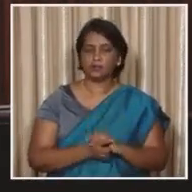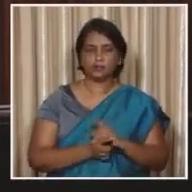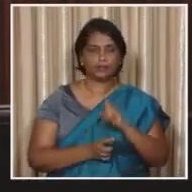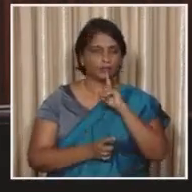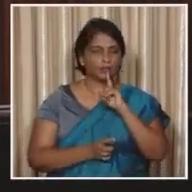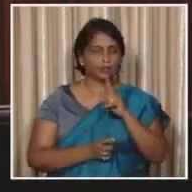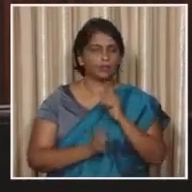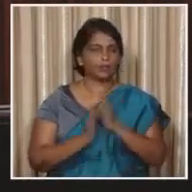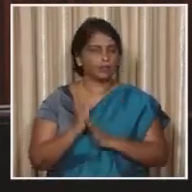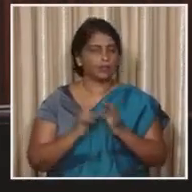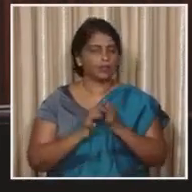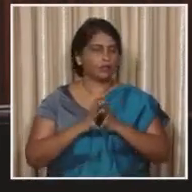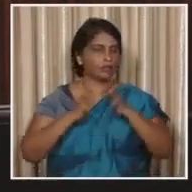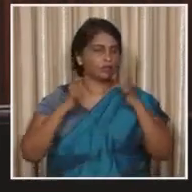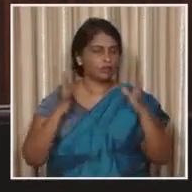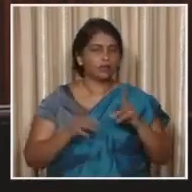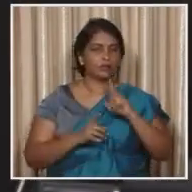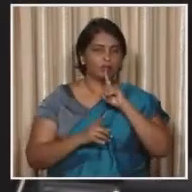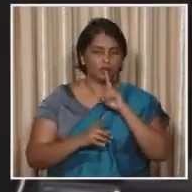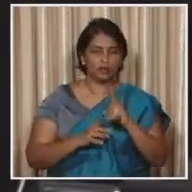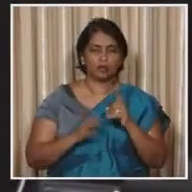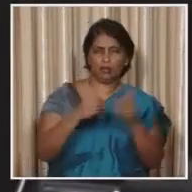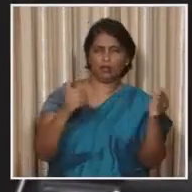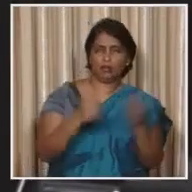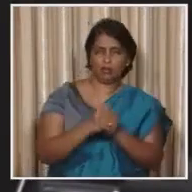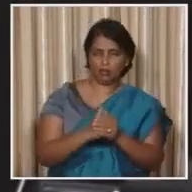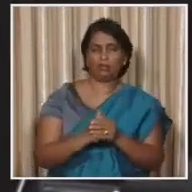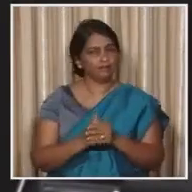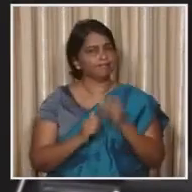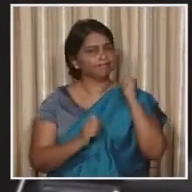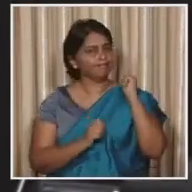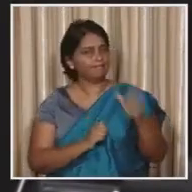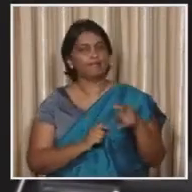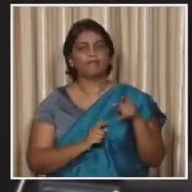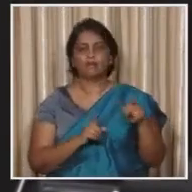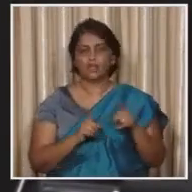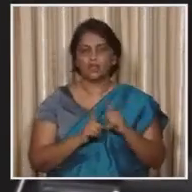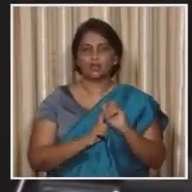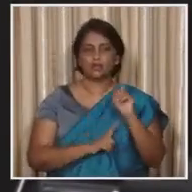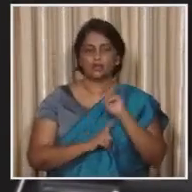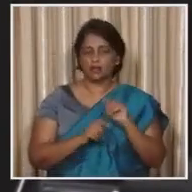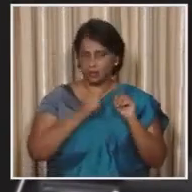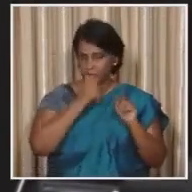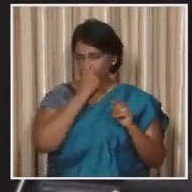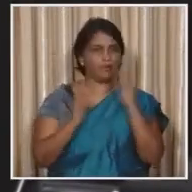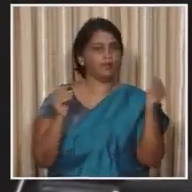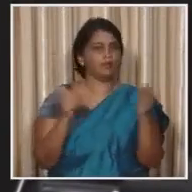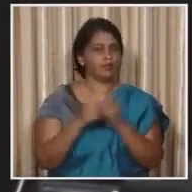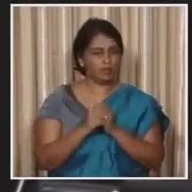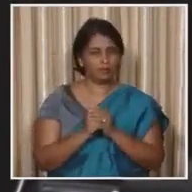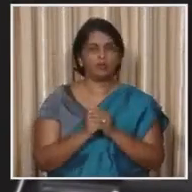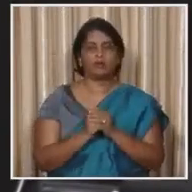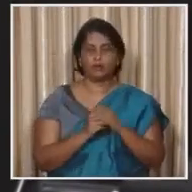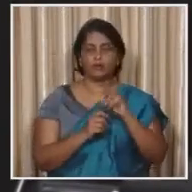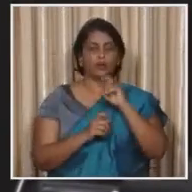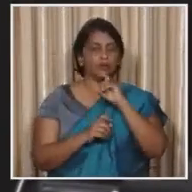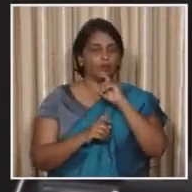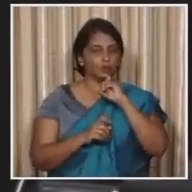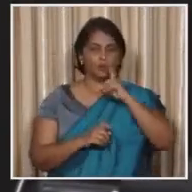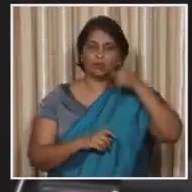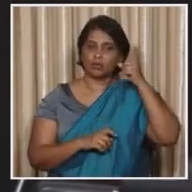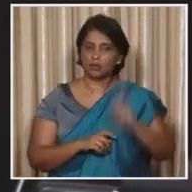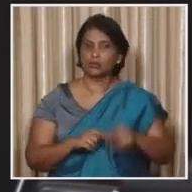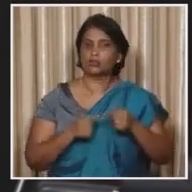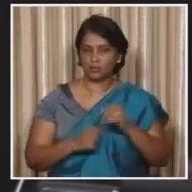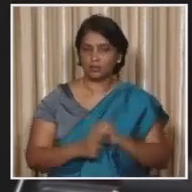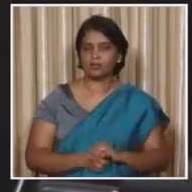ගරු මන්ත්‍රීතුමාලා බොහොමයක් ඉදිරිපත් කරා මේ කොලේ වහලා ගහලා එහෙම නැත්නම් මේක සභාවට කරුණු සංගවලා අපි ශ්‍රේෂ්ඨාධිකරණ නියෝගයට